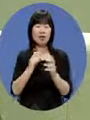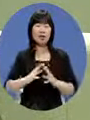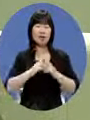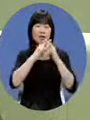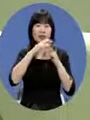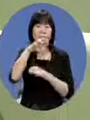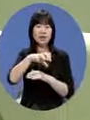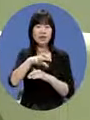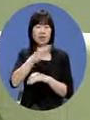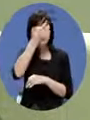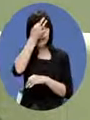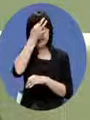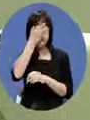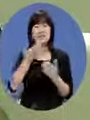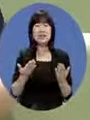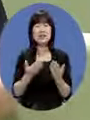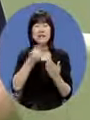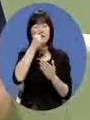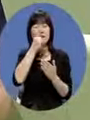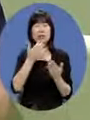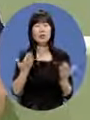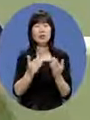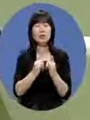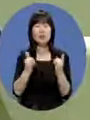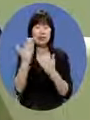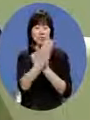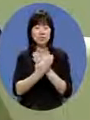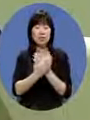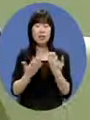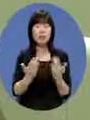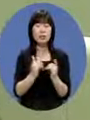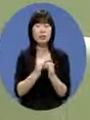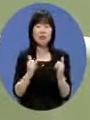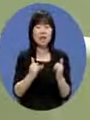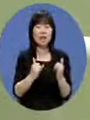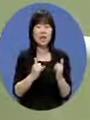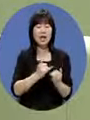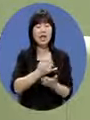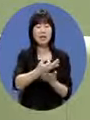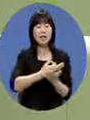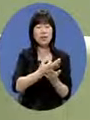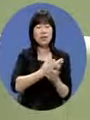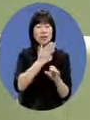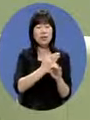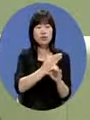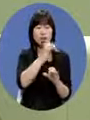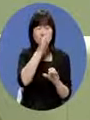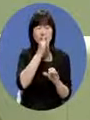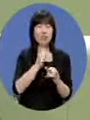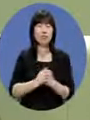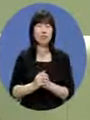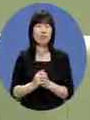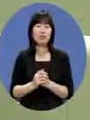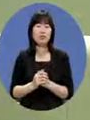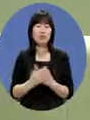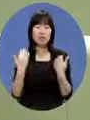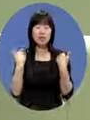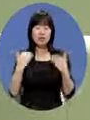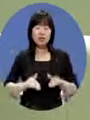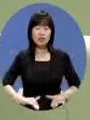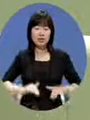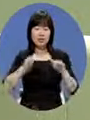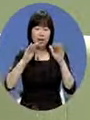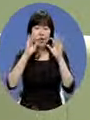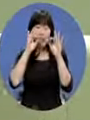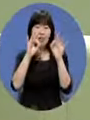현장에서 이제 기술자로 이래요 니까 노동자로 니트에 노동자로 일을 하고 있고 그 다음에 그 성장 과정에서